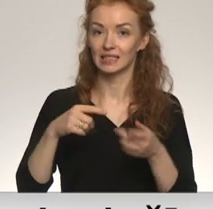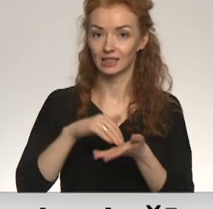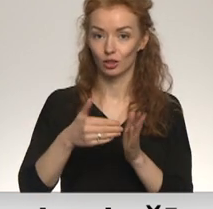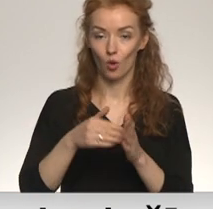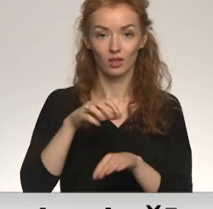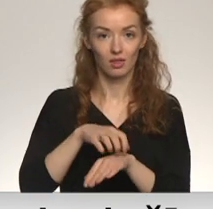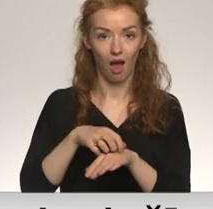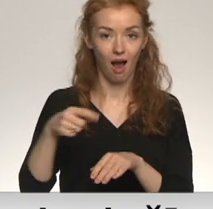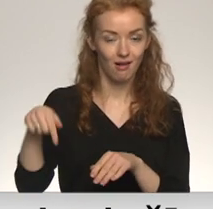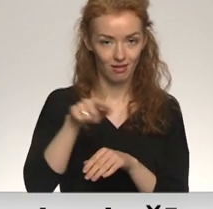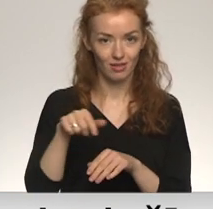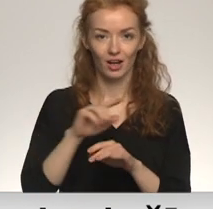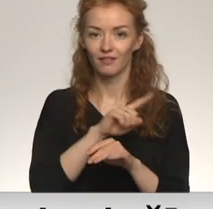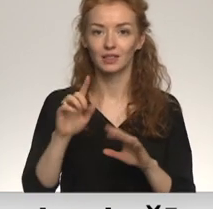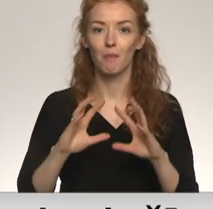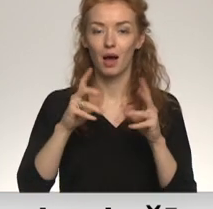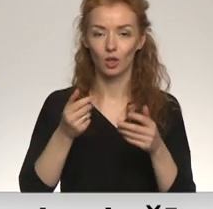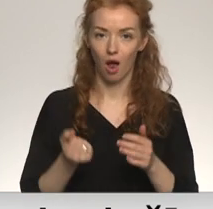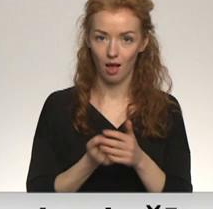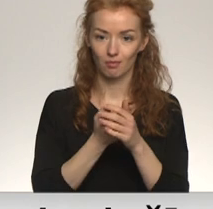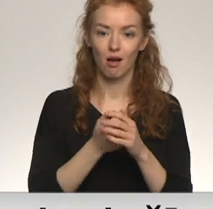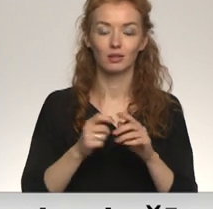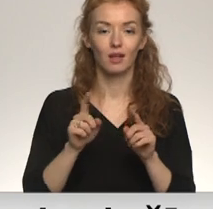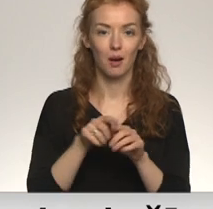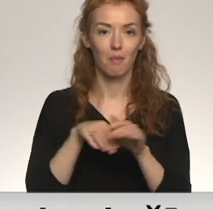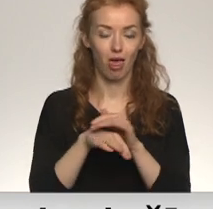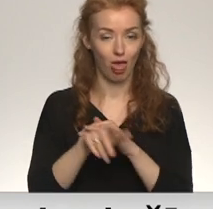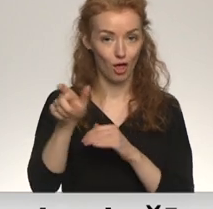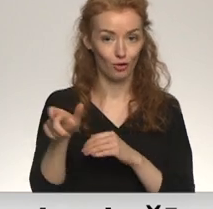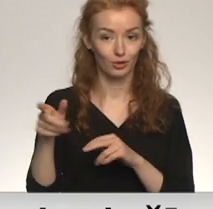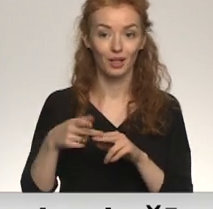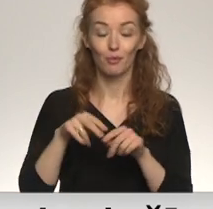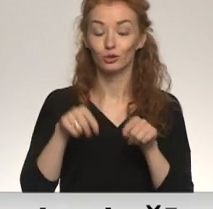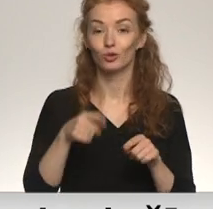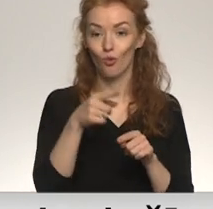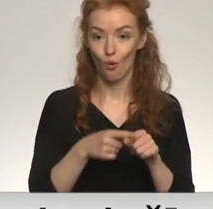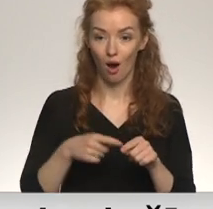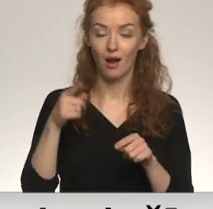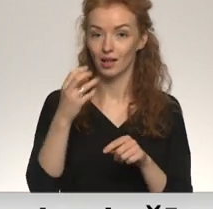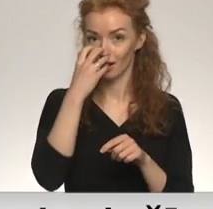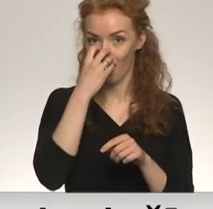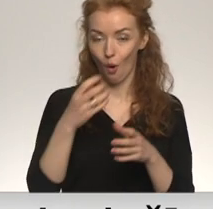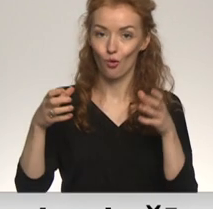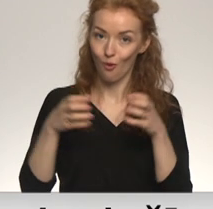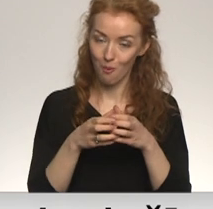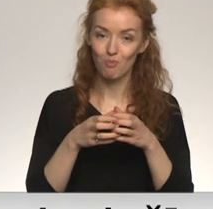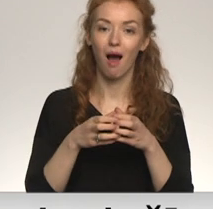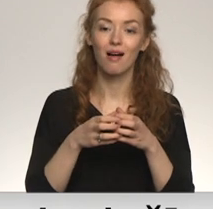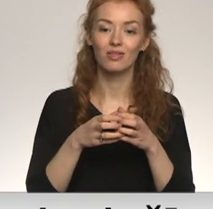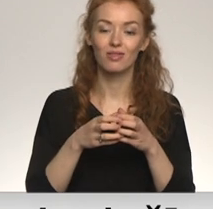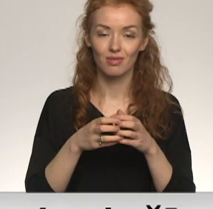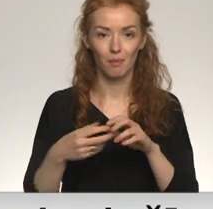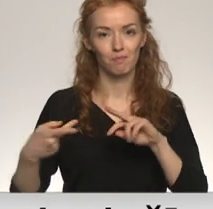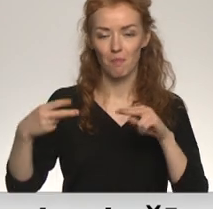situācijā daktari klauni visā pasaulē atbalstu sniedz arī bēgļiem. Tāpēc arī šoreiz klaunu kustība Latvijā spēja